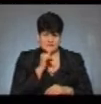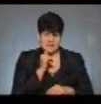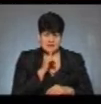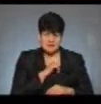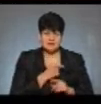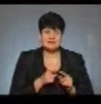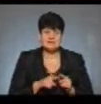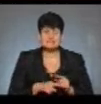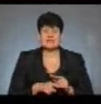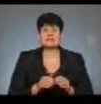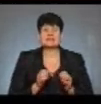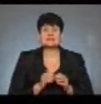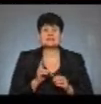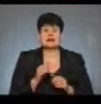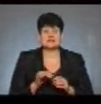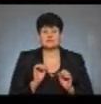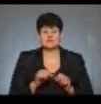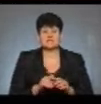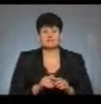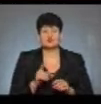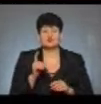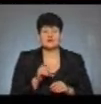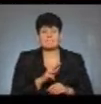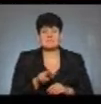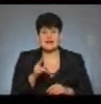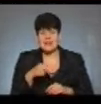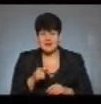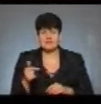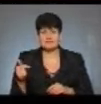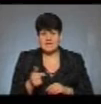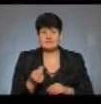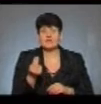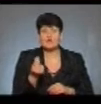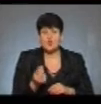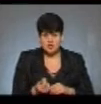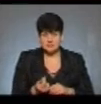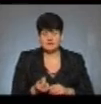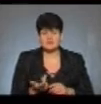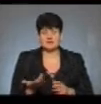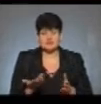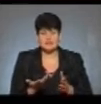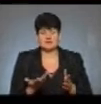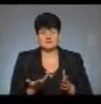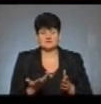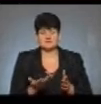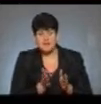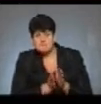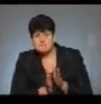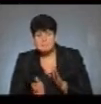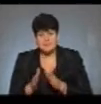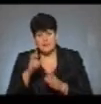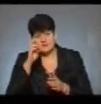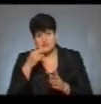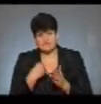є десятки, а можливо і сотні, якщо розібратися, мільярдів гривень коштів, які, минаючи нашу державний